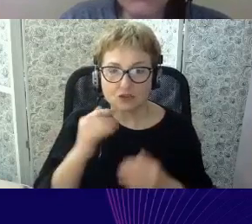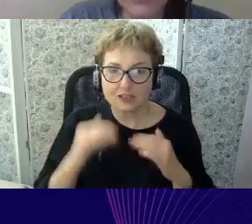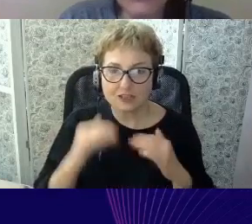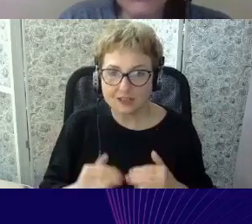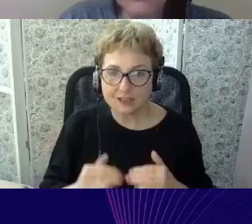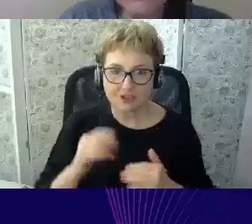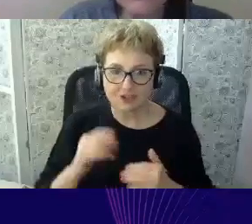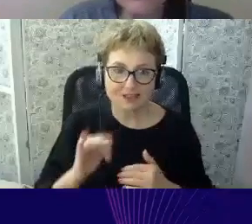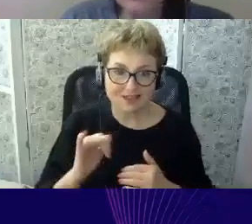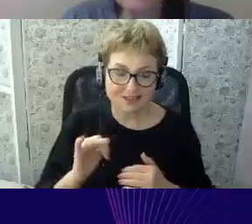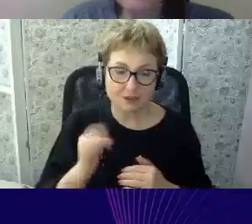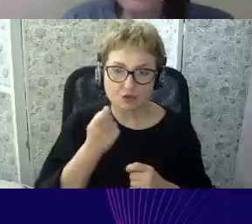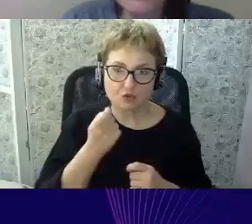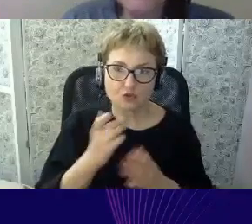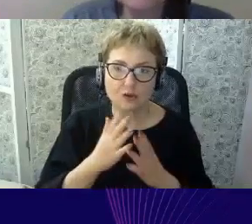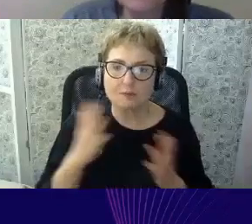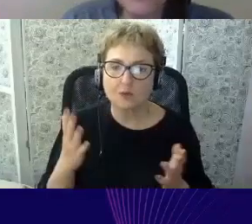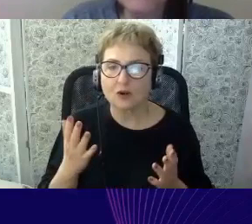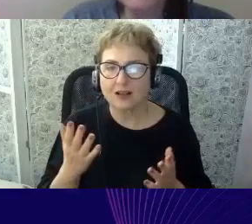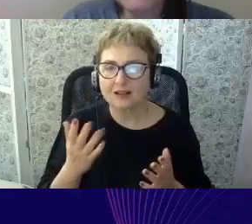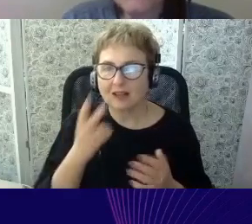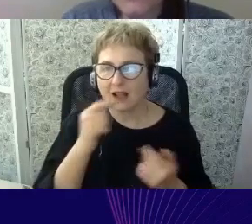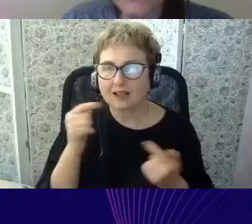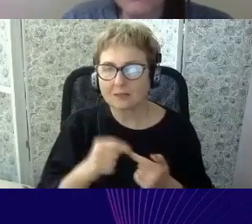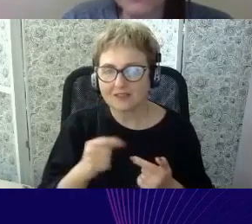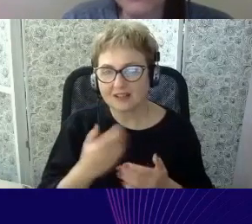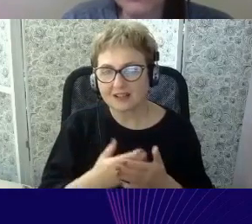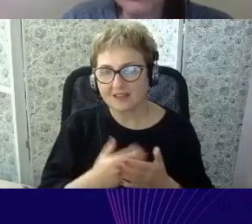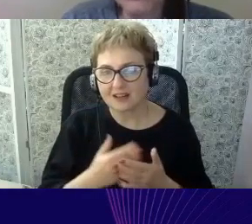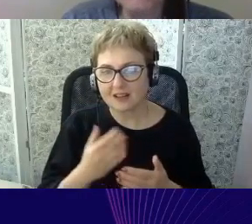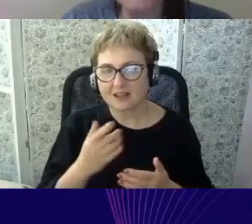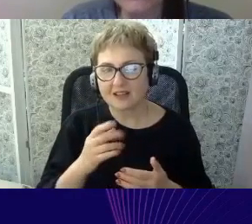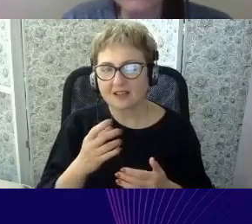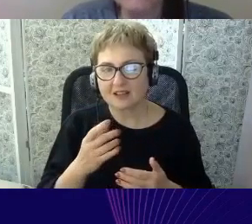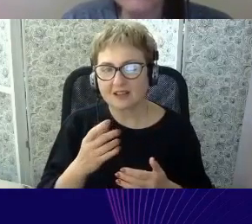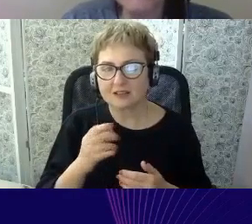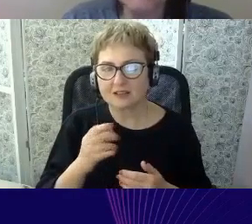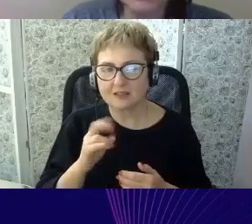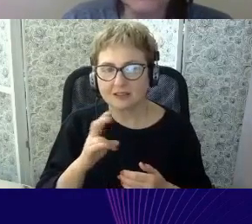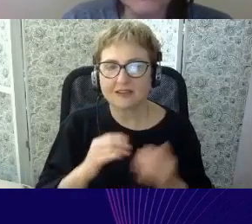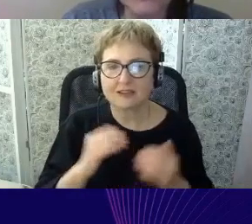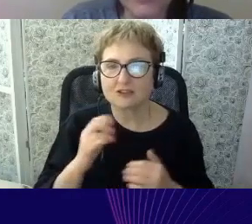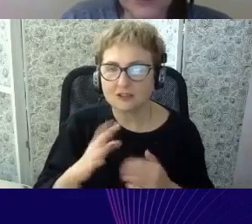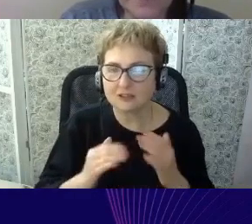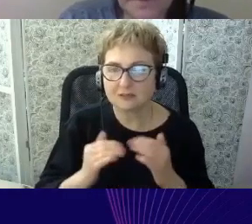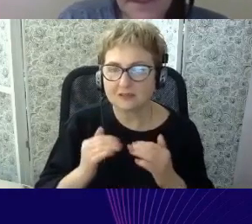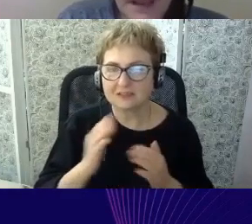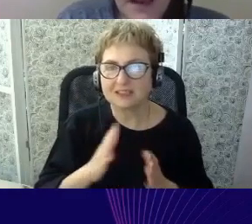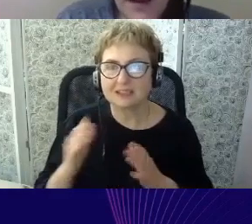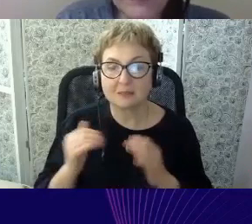ниже и чуть более адаптирован, наверное, нежели в системе высшего